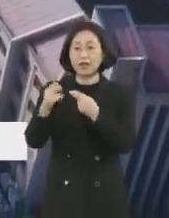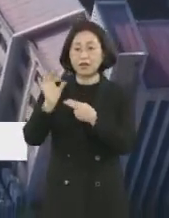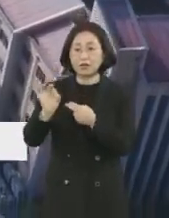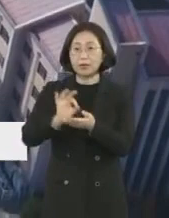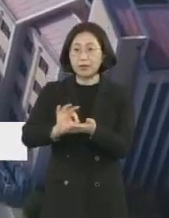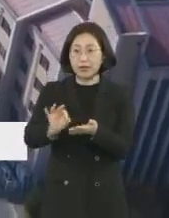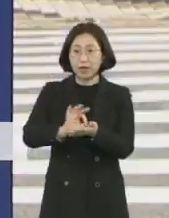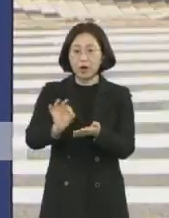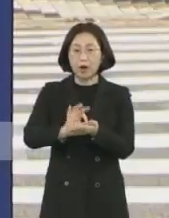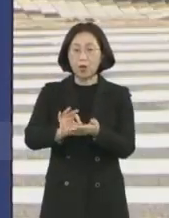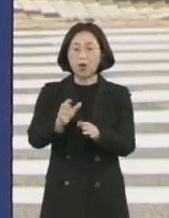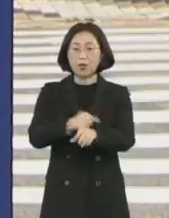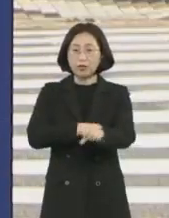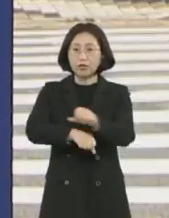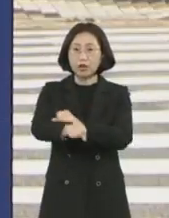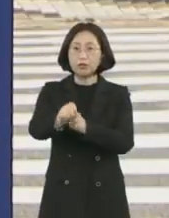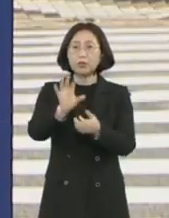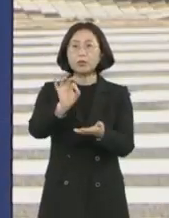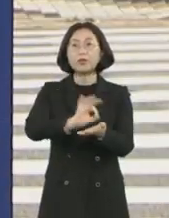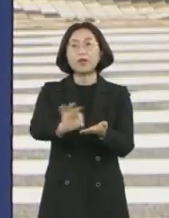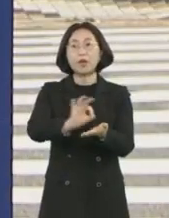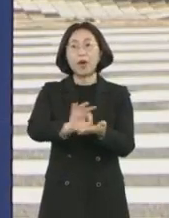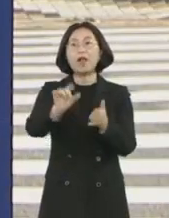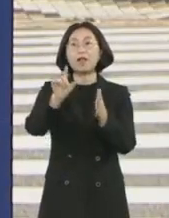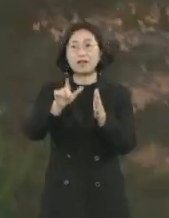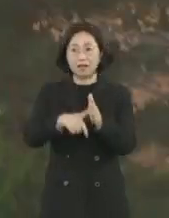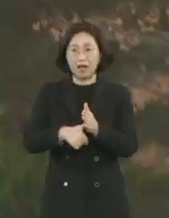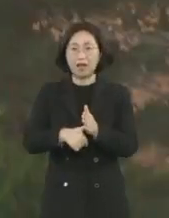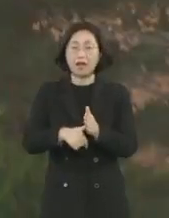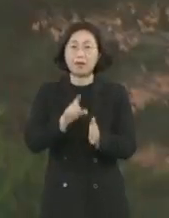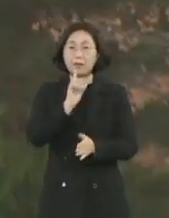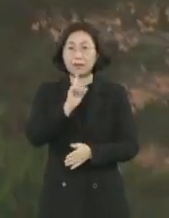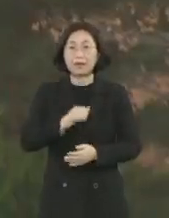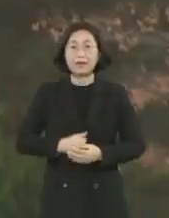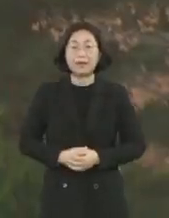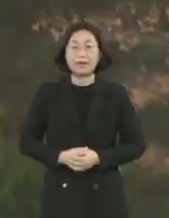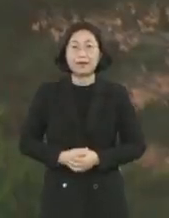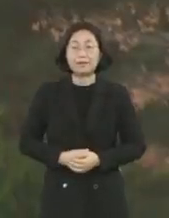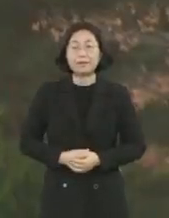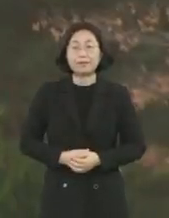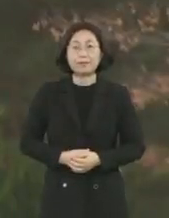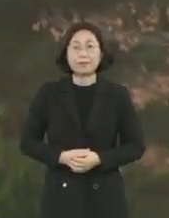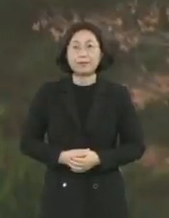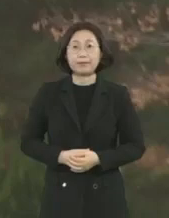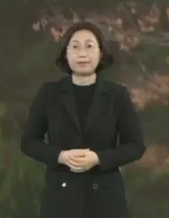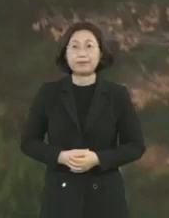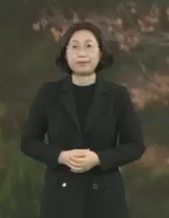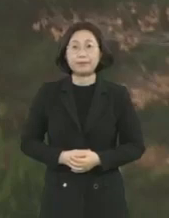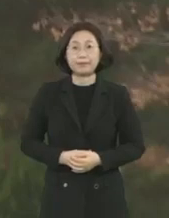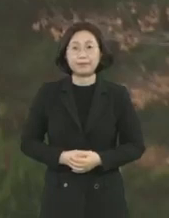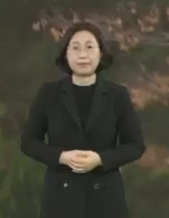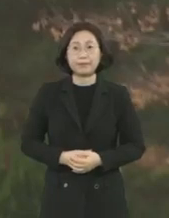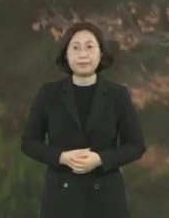자체 자산에 적극적인 투입에 나서야 할 시점이라는 주장도 제기되고 있습니다. TJB 김진석입니다.